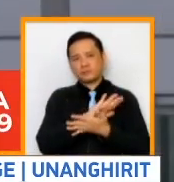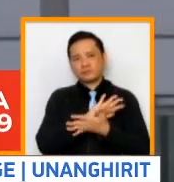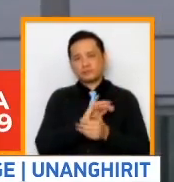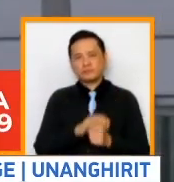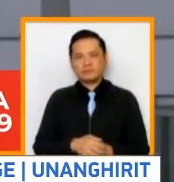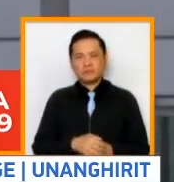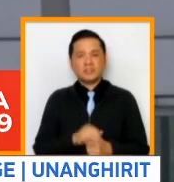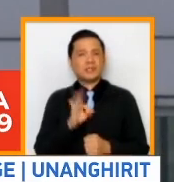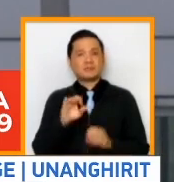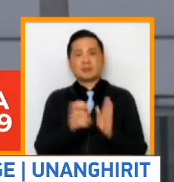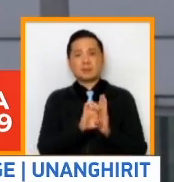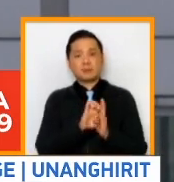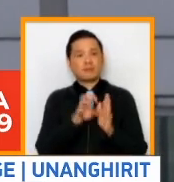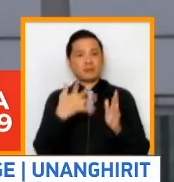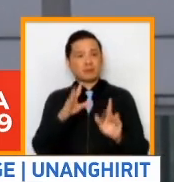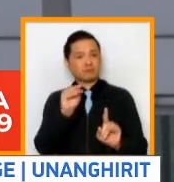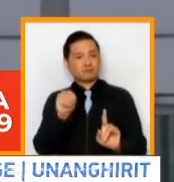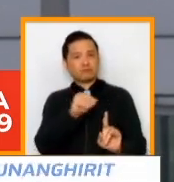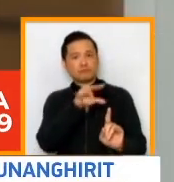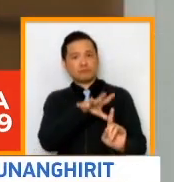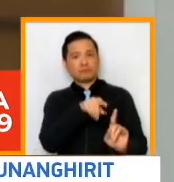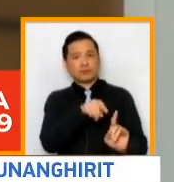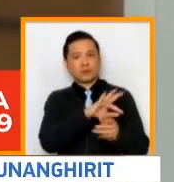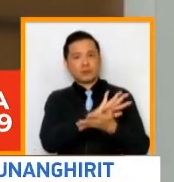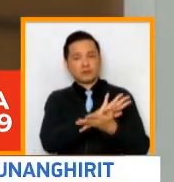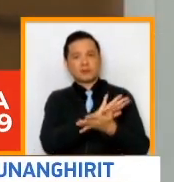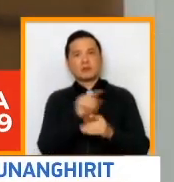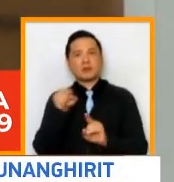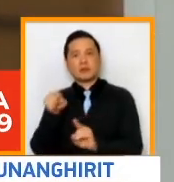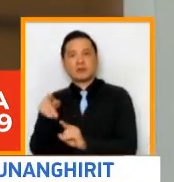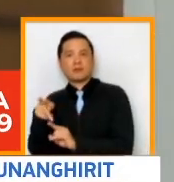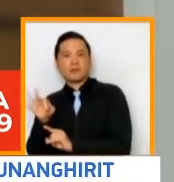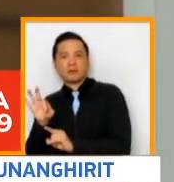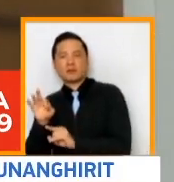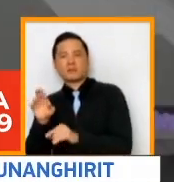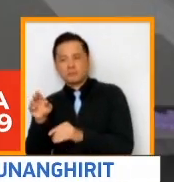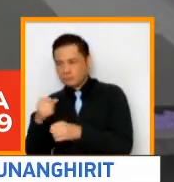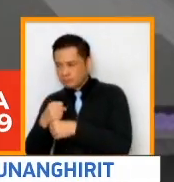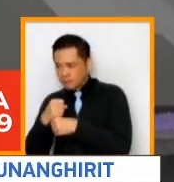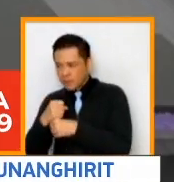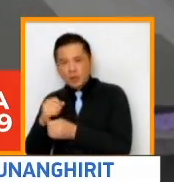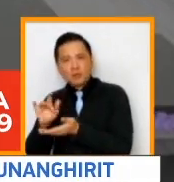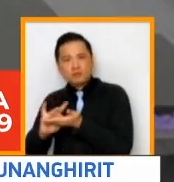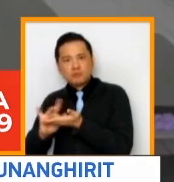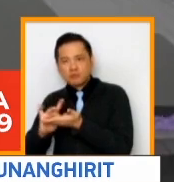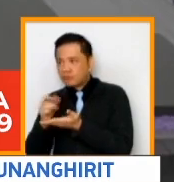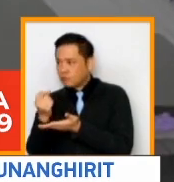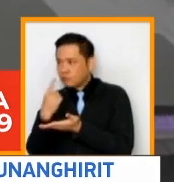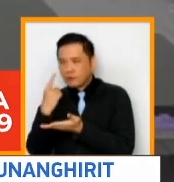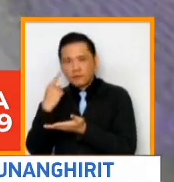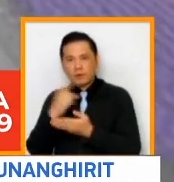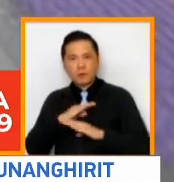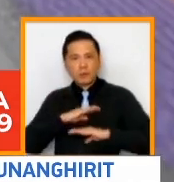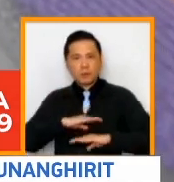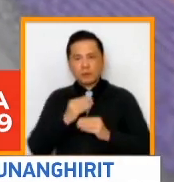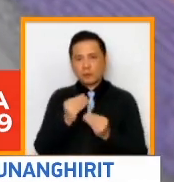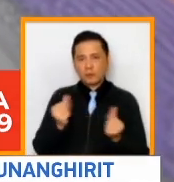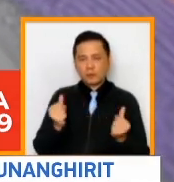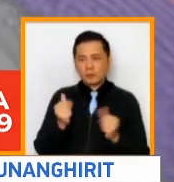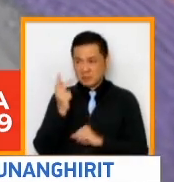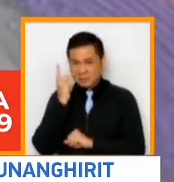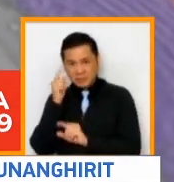sa COVID-19 ang gamot na ginagawa ng Pfizer. Pinipigilan daw nito ang kakayahan ng COVID-19 virus na